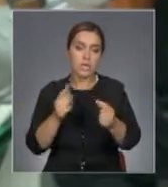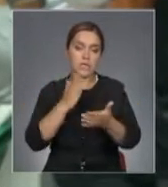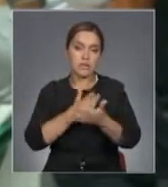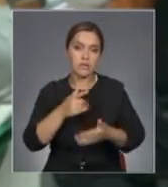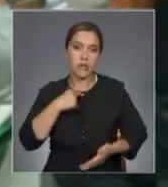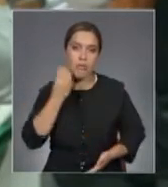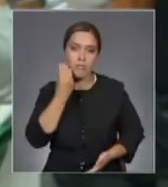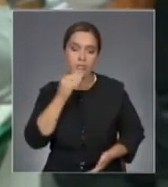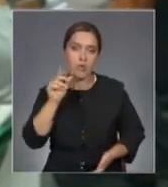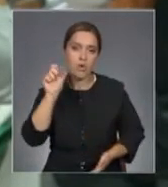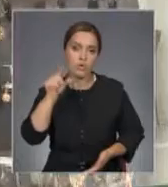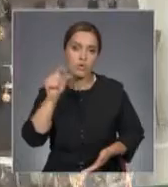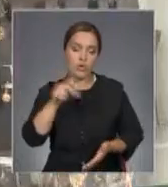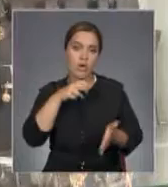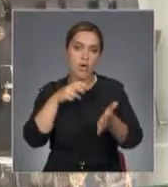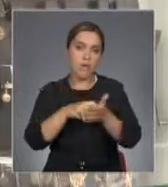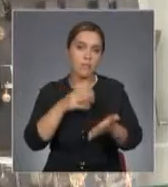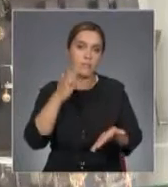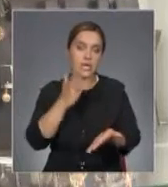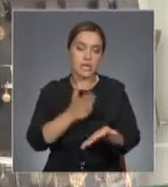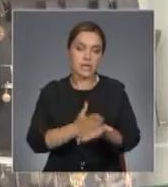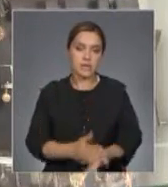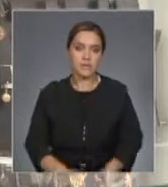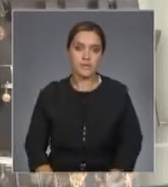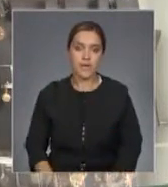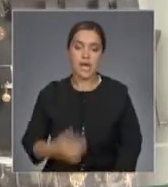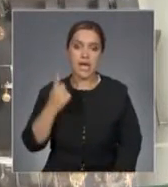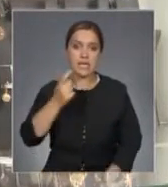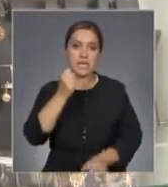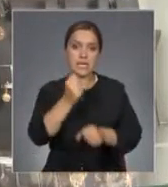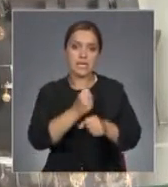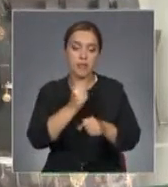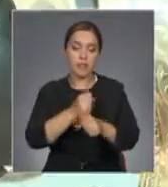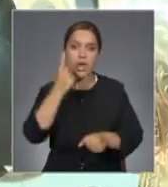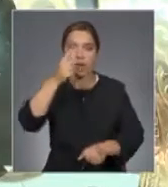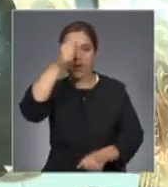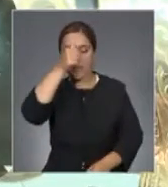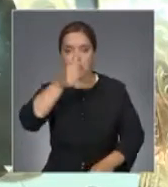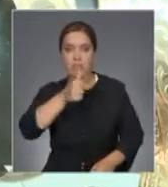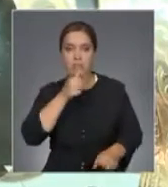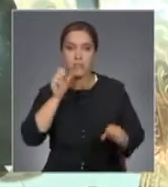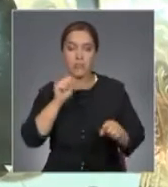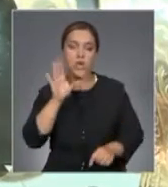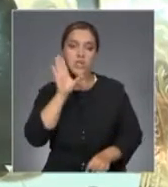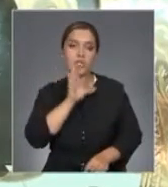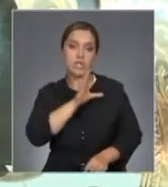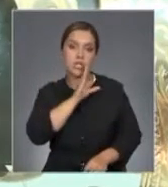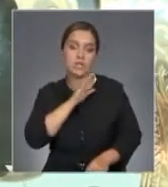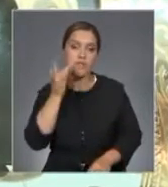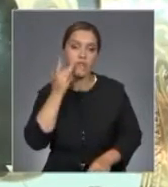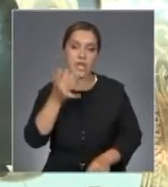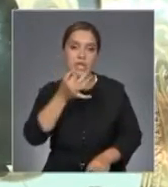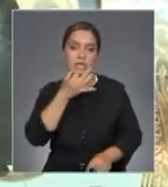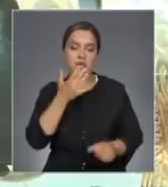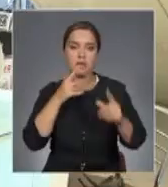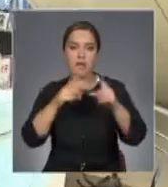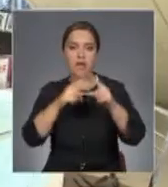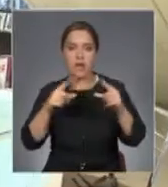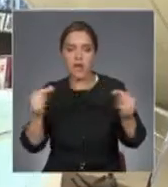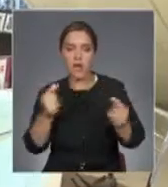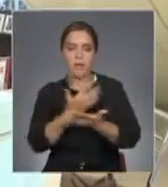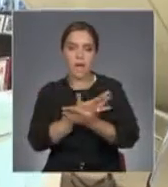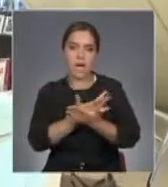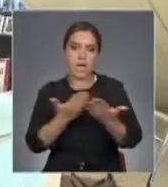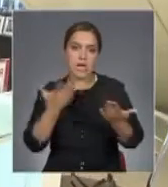пробе в металле. Над одним изделием дизайнер может работать месяц. Женщины отдают предпочтение геометрическим формам,